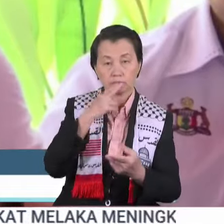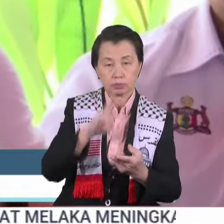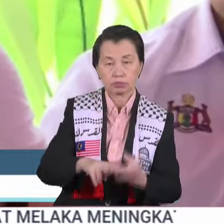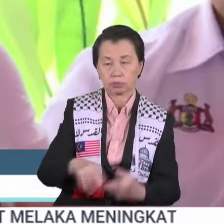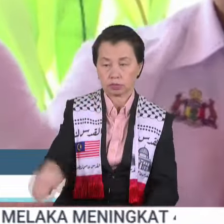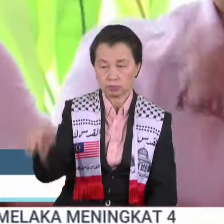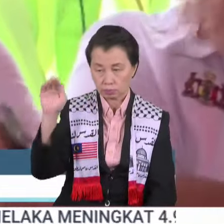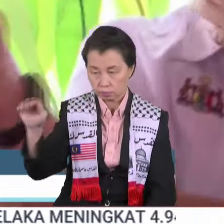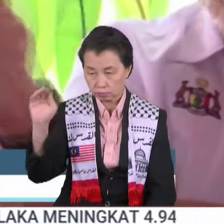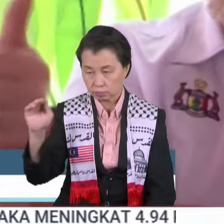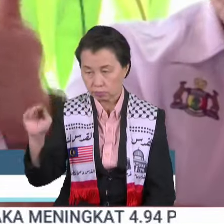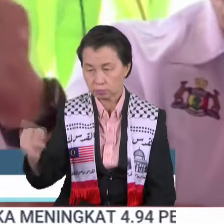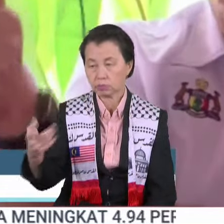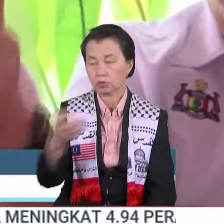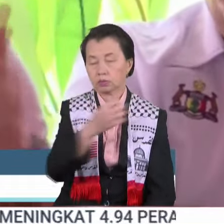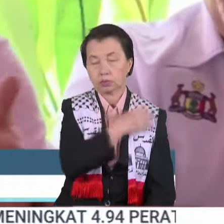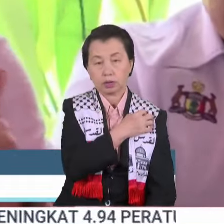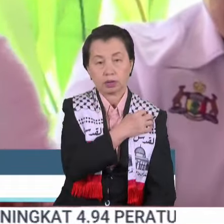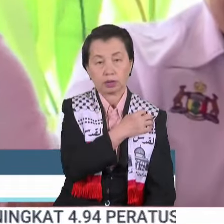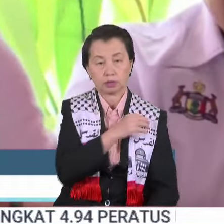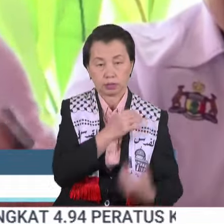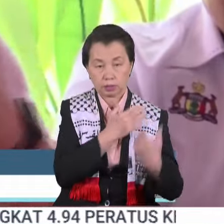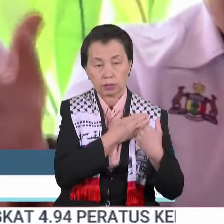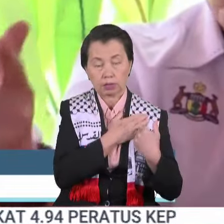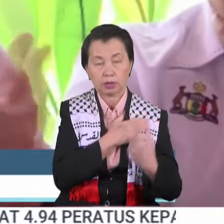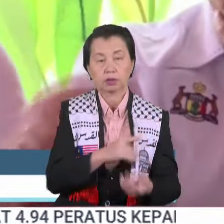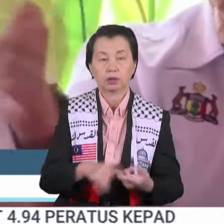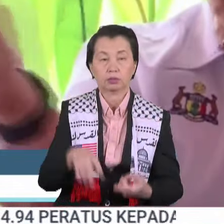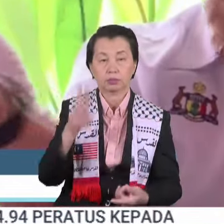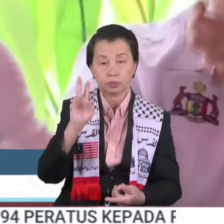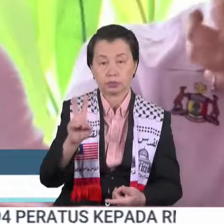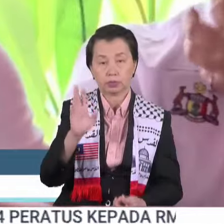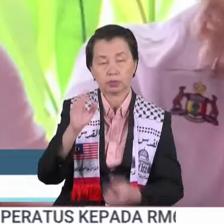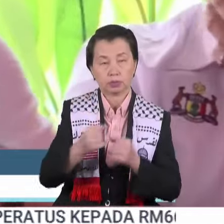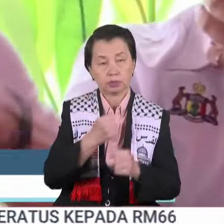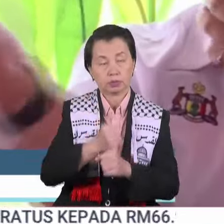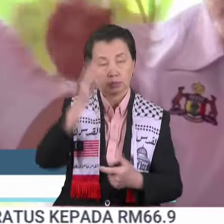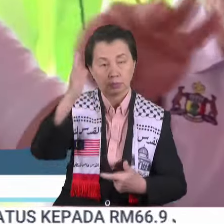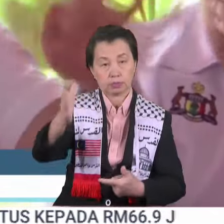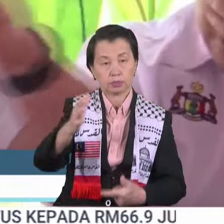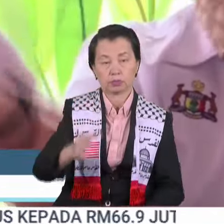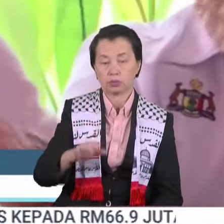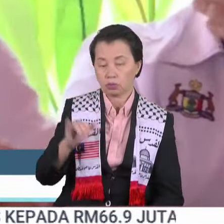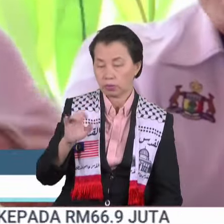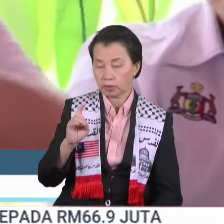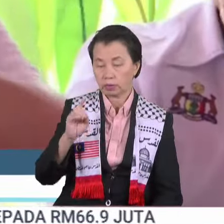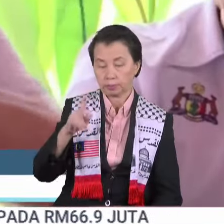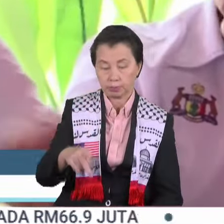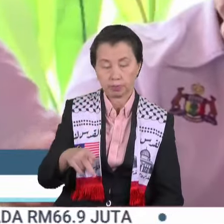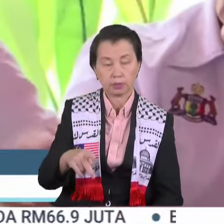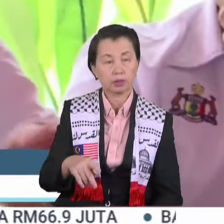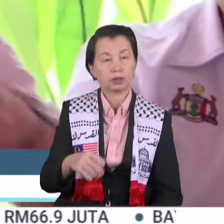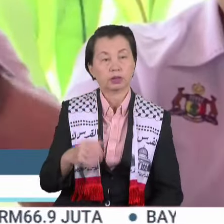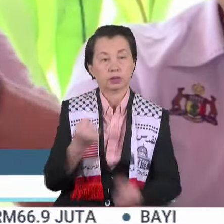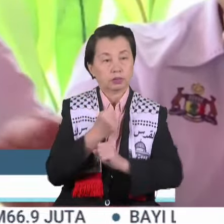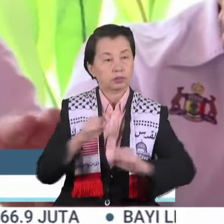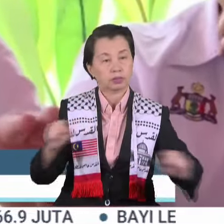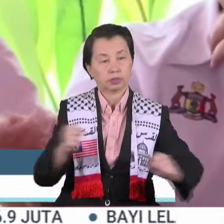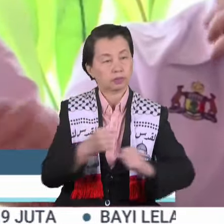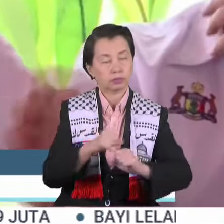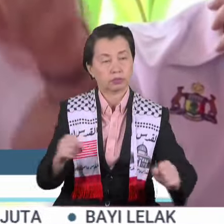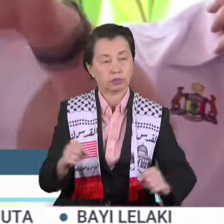teguran kepada pegawai yang bertanggungjawab. Kedua, tahun depan YDP dan barisannya